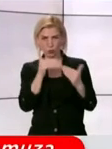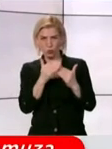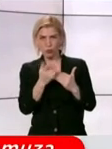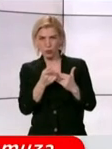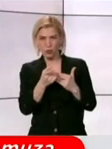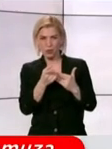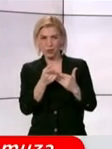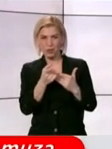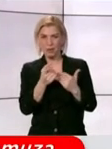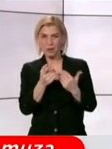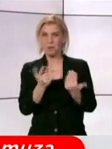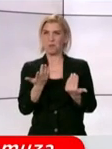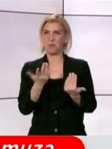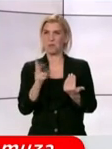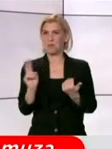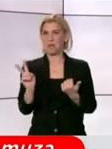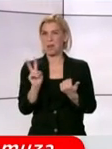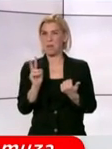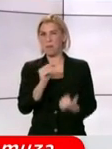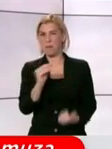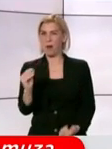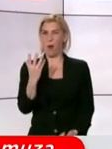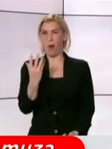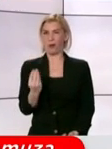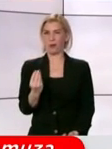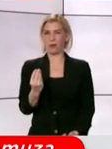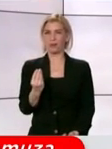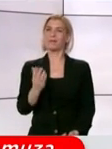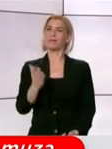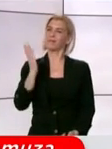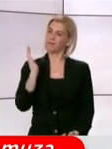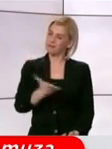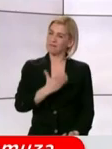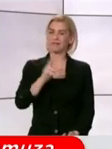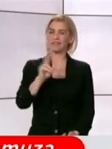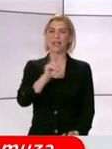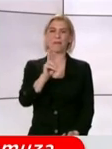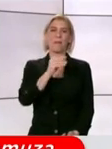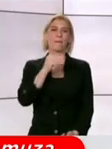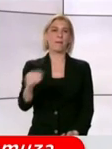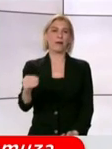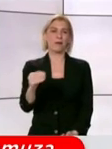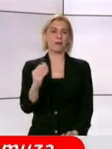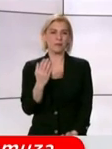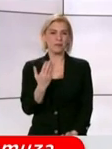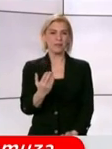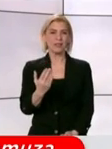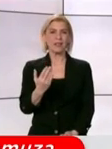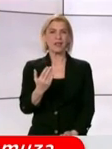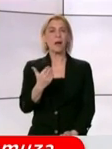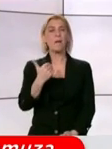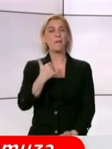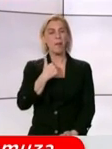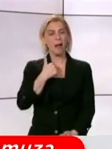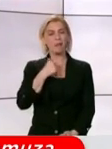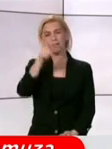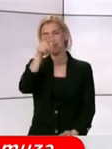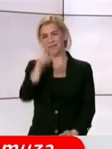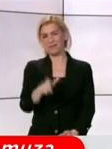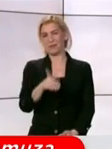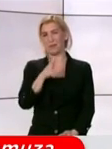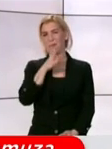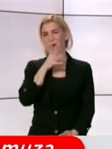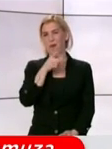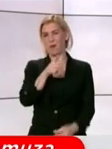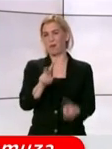Anladım. Sen nasıl anlıyorsun onu bilemiyorum oldu gibi, yani. Oldu Kusura gibi. bakma. Oldu gibi mi? Oldu gibi. Yok, Duymuyor da. İşaret Benim kesin. bildiğim, benim 20, bildiğim 20. Murat